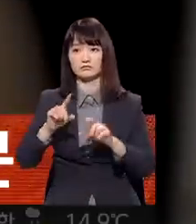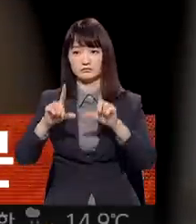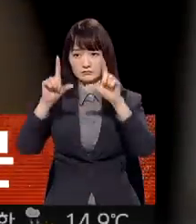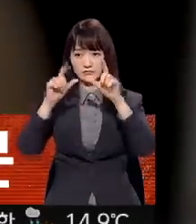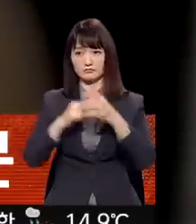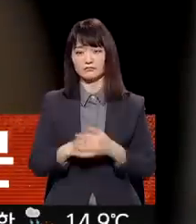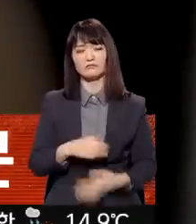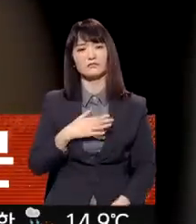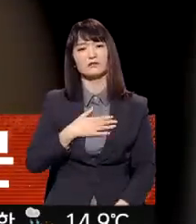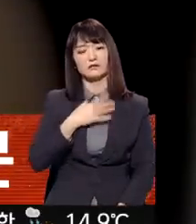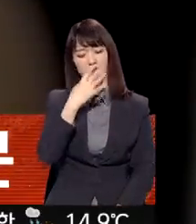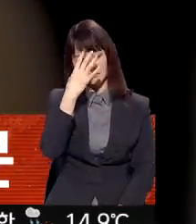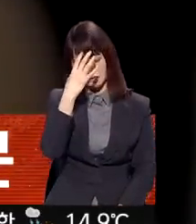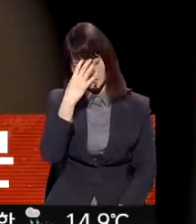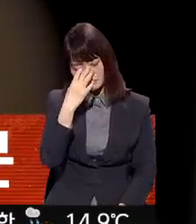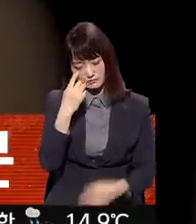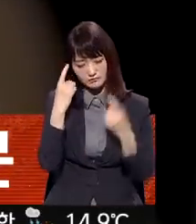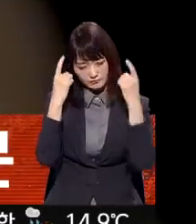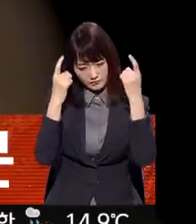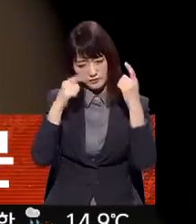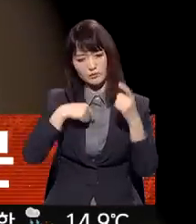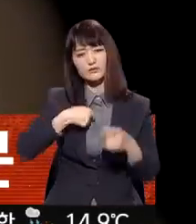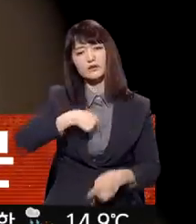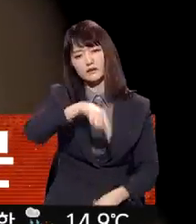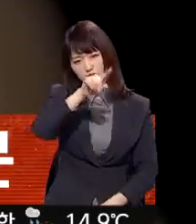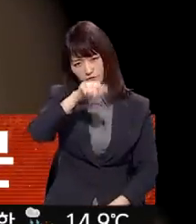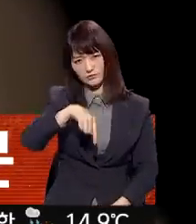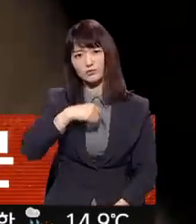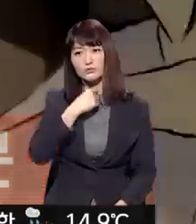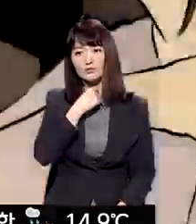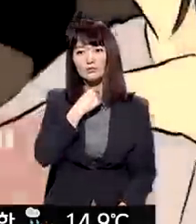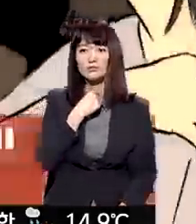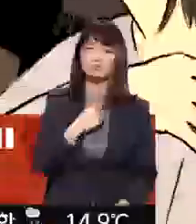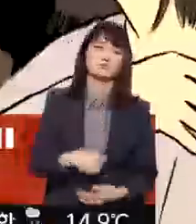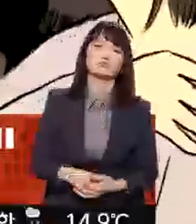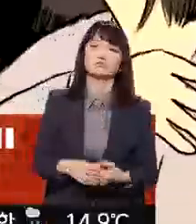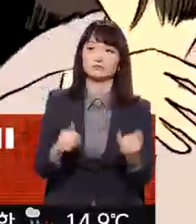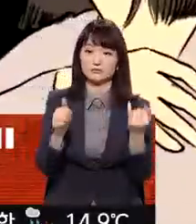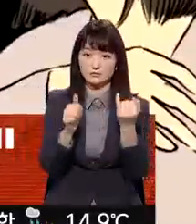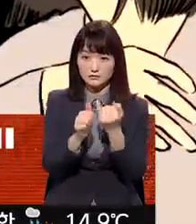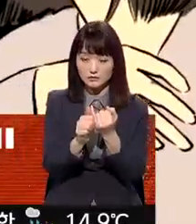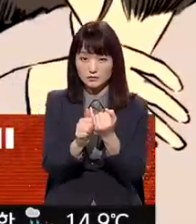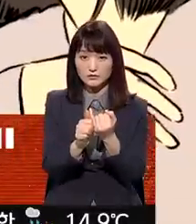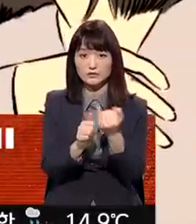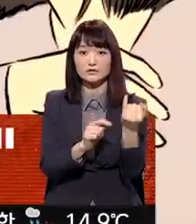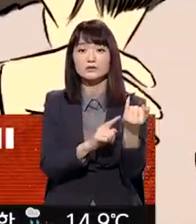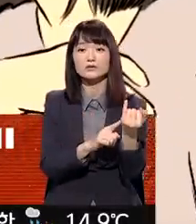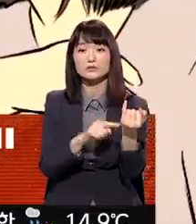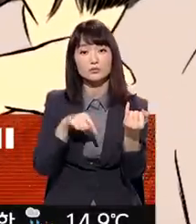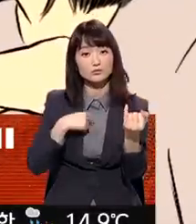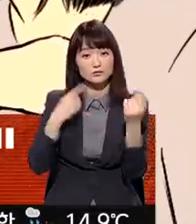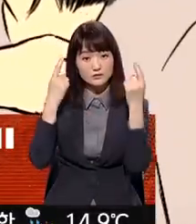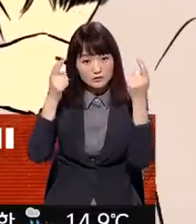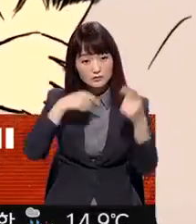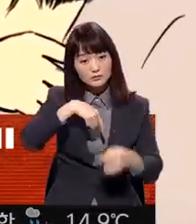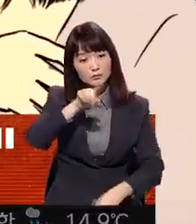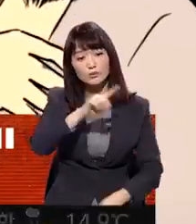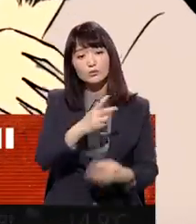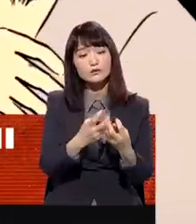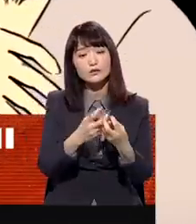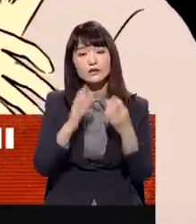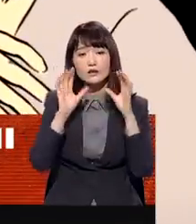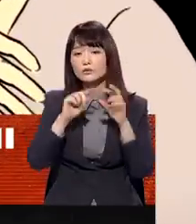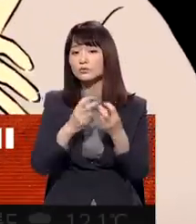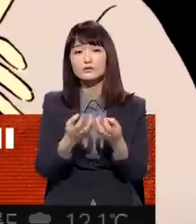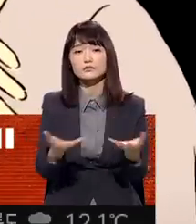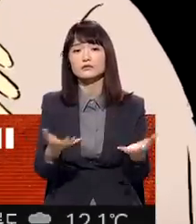나 너무너무 우울해서 여행을 좀 혼자 갔다 오고 싶어. 그래서 아 무슨 결혼한 여자가 혼자 여행을 다니냐. 안 된다. 애는 어떻게 하냐. 막 이랬는데 너무